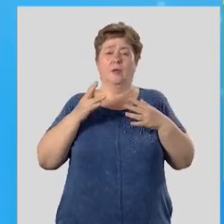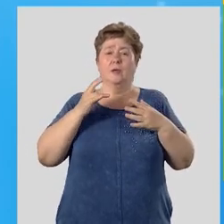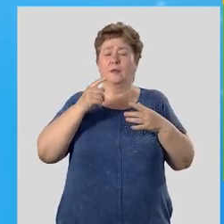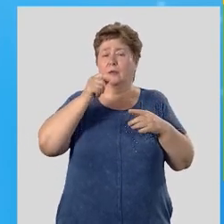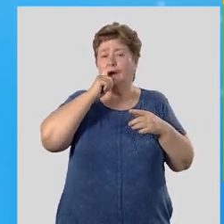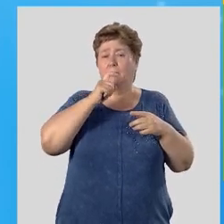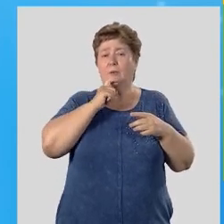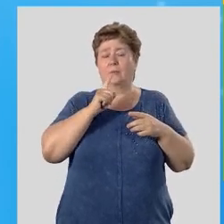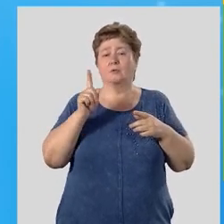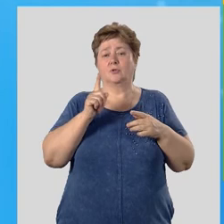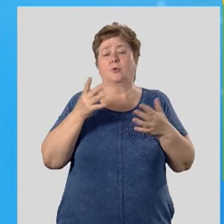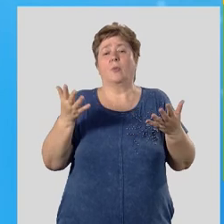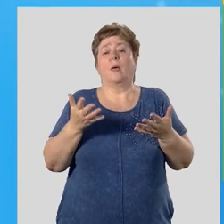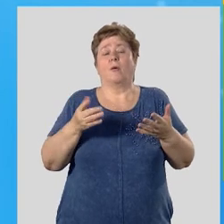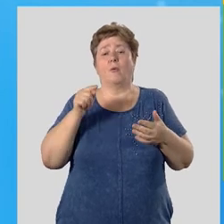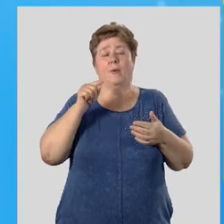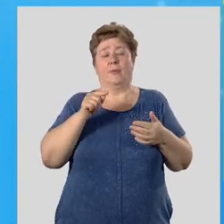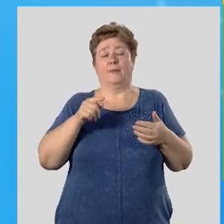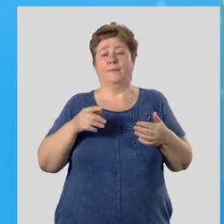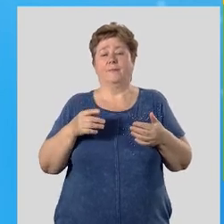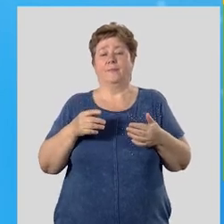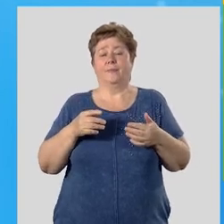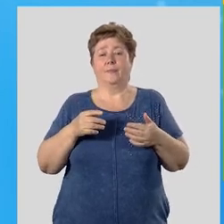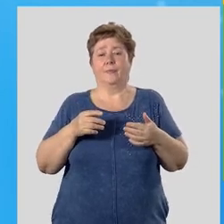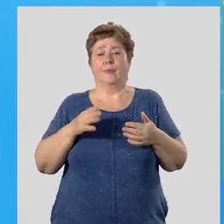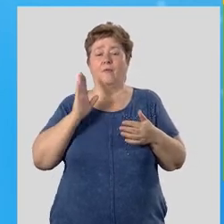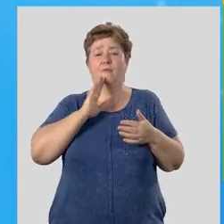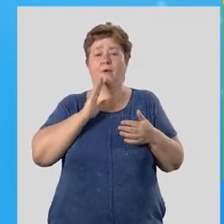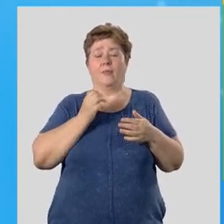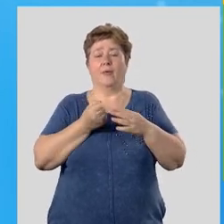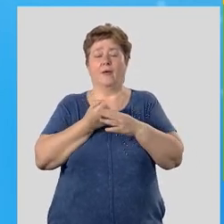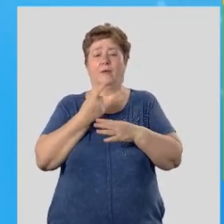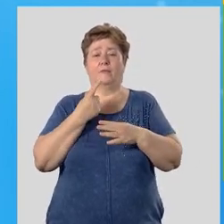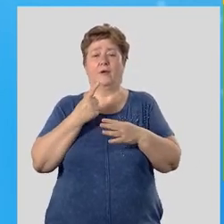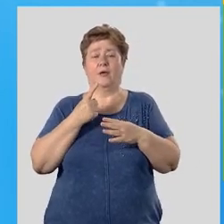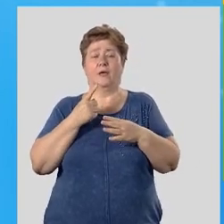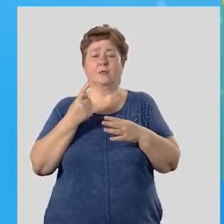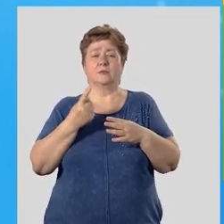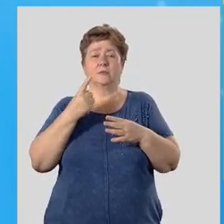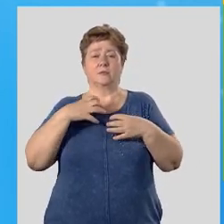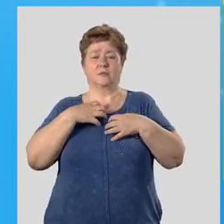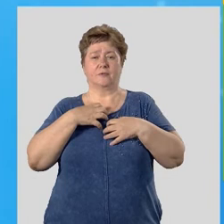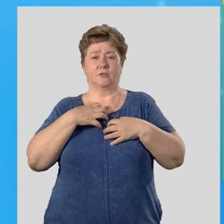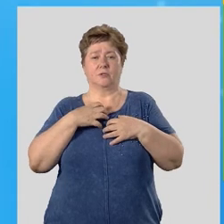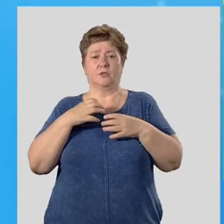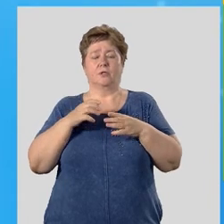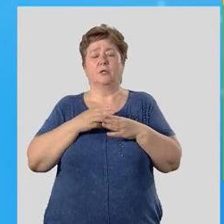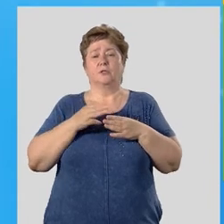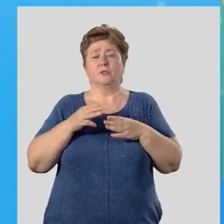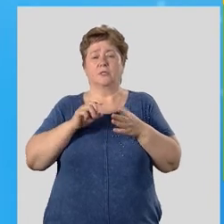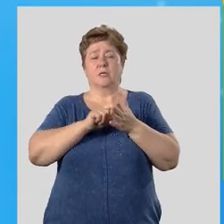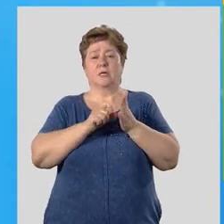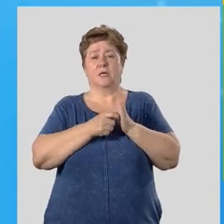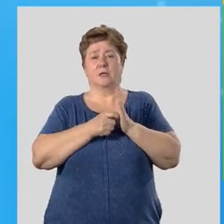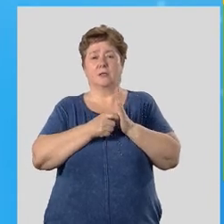ведая, что ты такое». Вода является одним из важнейших компонентов